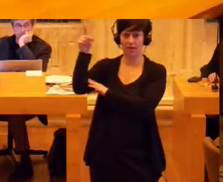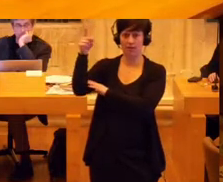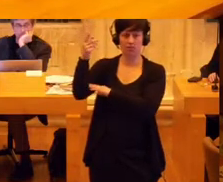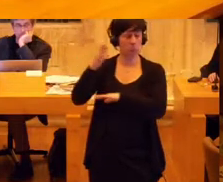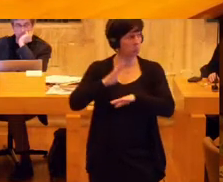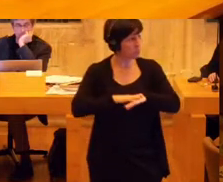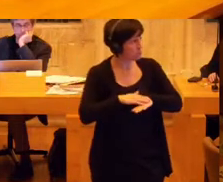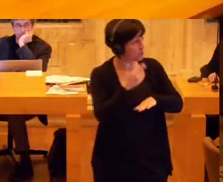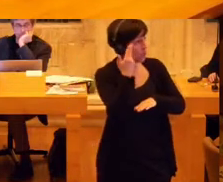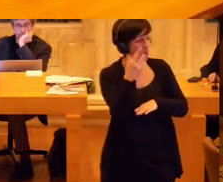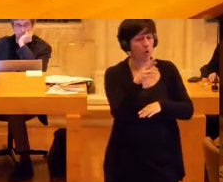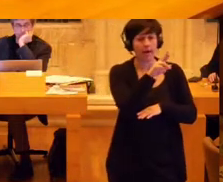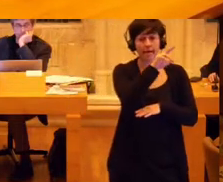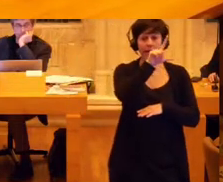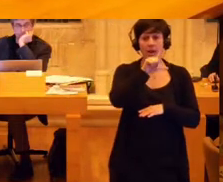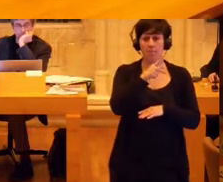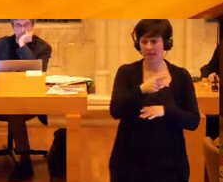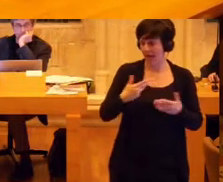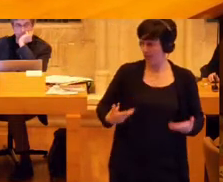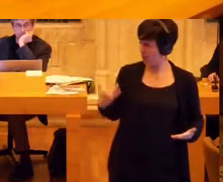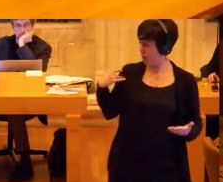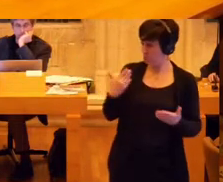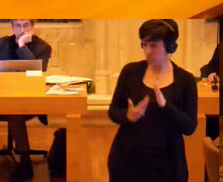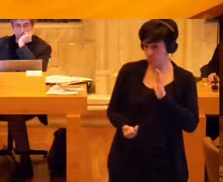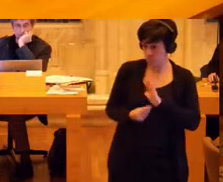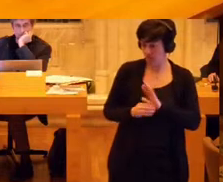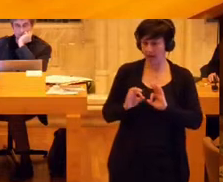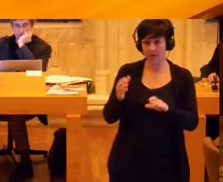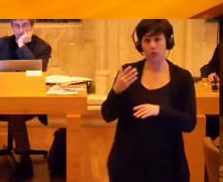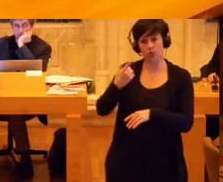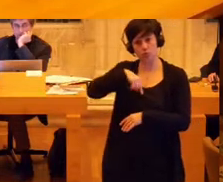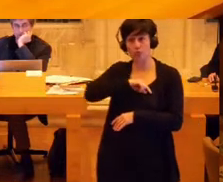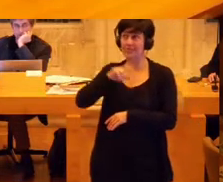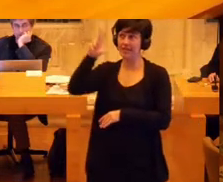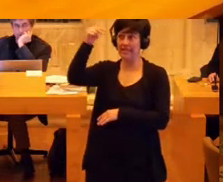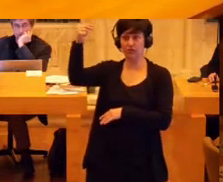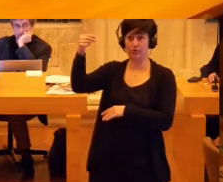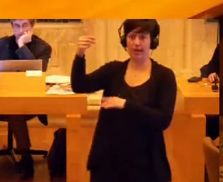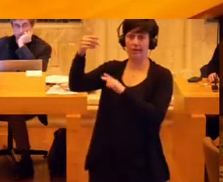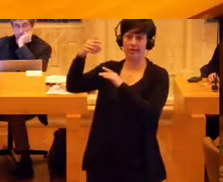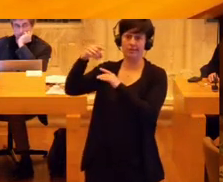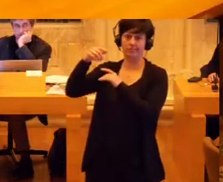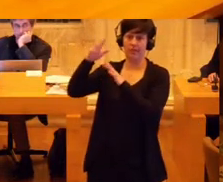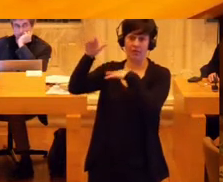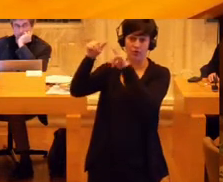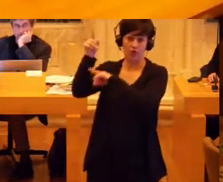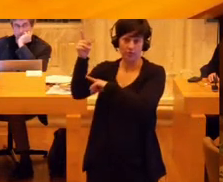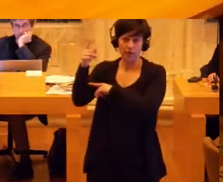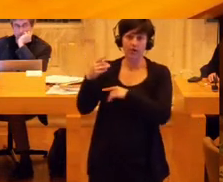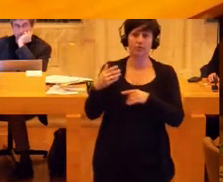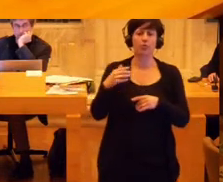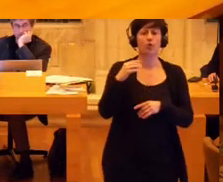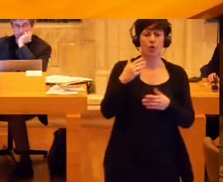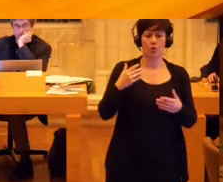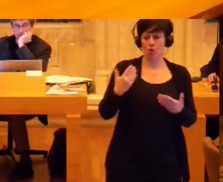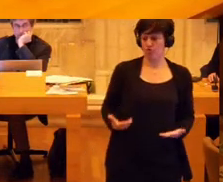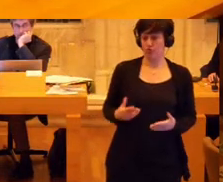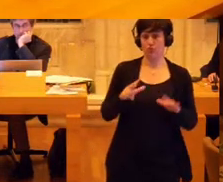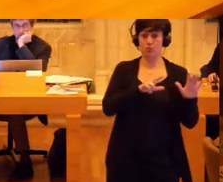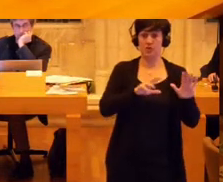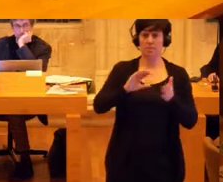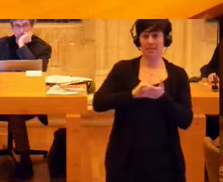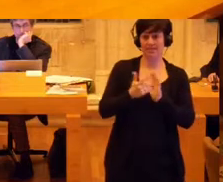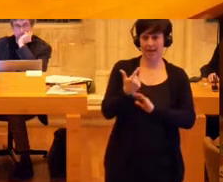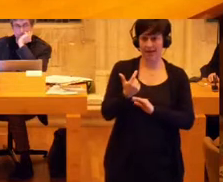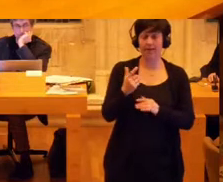réglementé dans notre RLP actuel. Donc, c'est le règlement national qui prend le relais. Et donc, aujourd'hui, c'est 8 mètres carrés. Demain, ça sera moins de 5